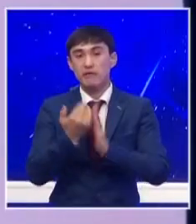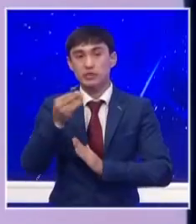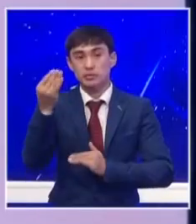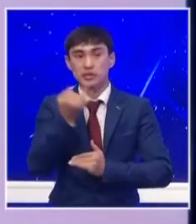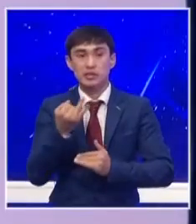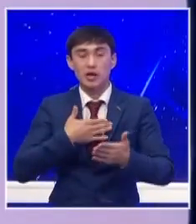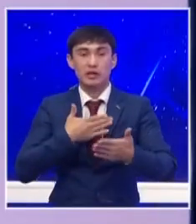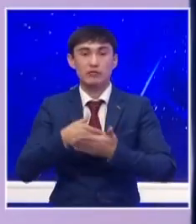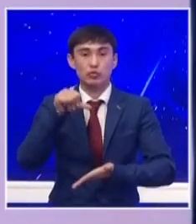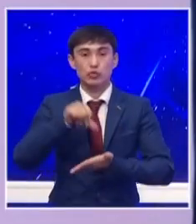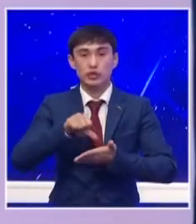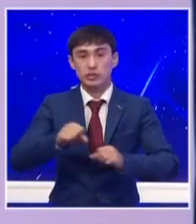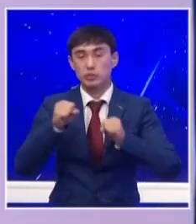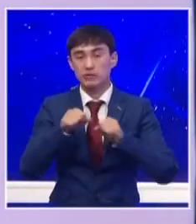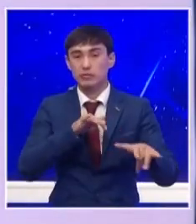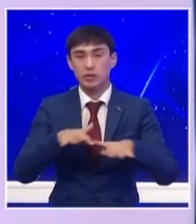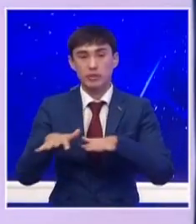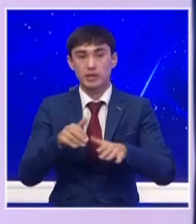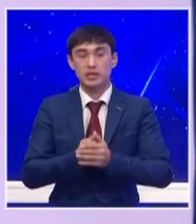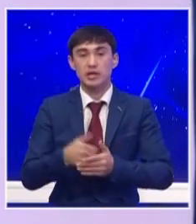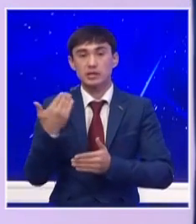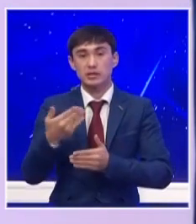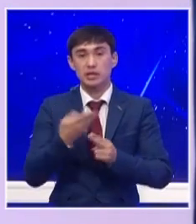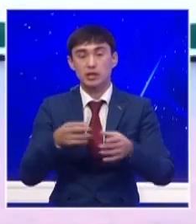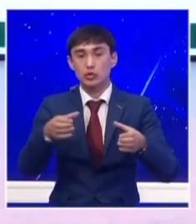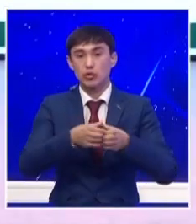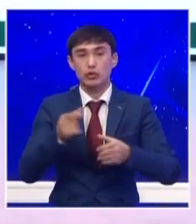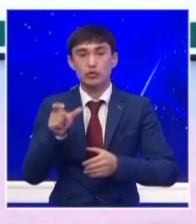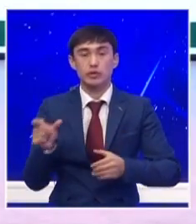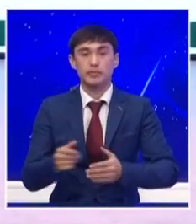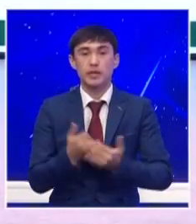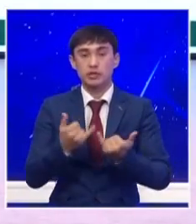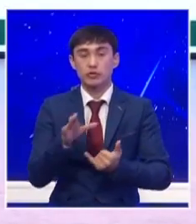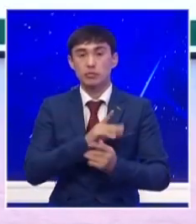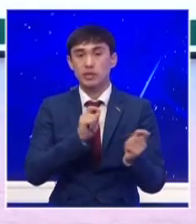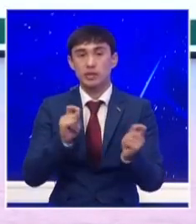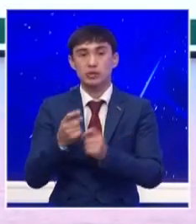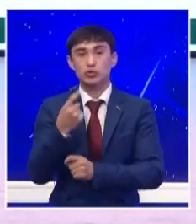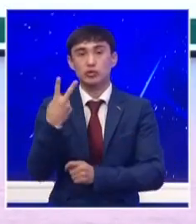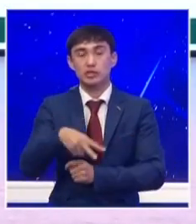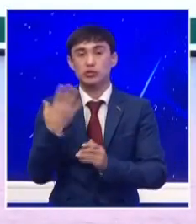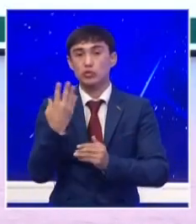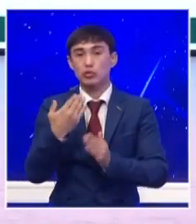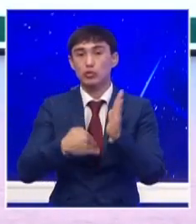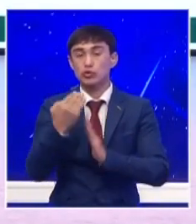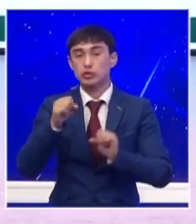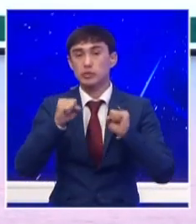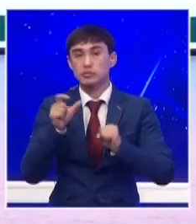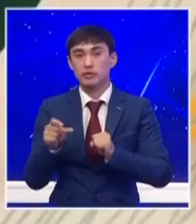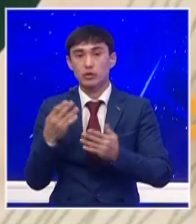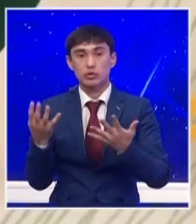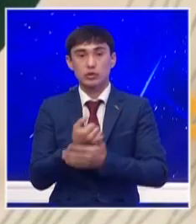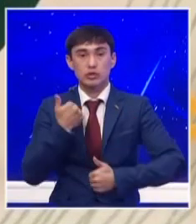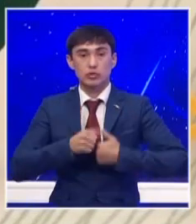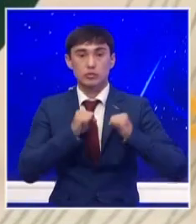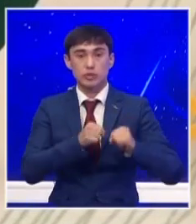интересе и активном участии в спортивных мероприятиях со стороны данной категории людей сегодня были награждены 130 лучших спортсменов которые достойно